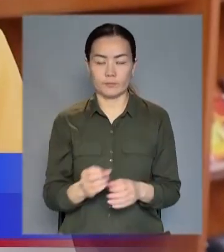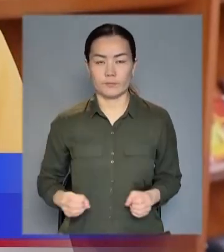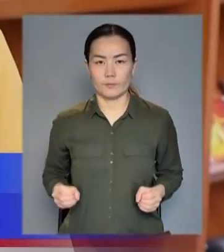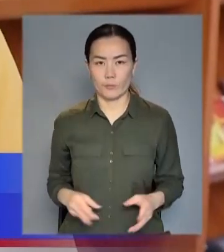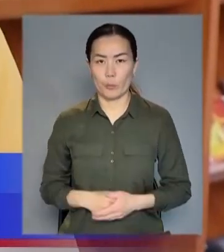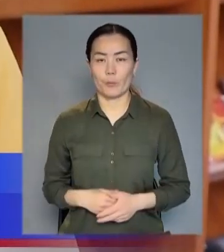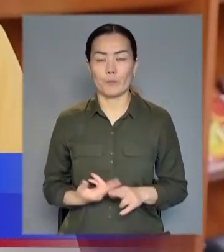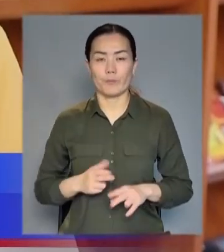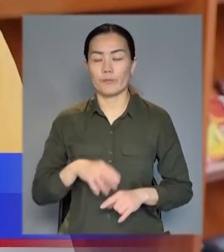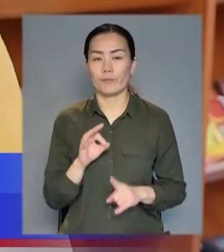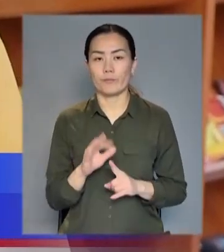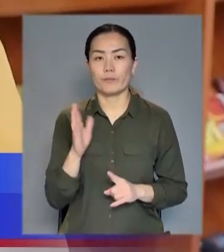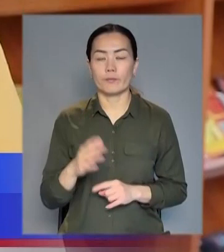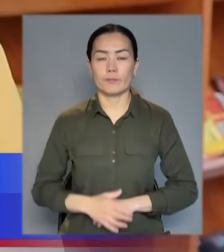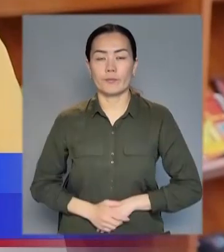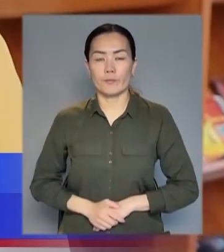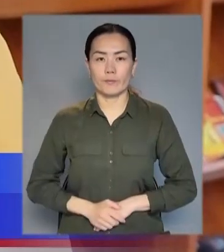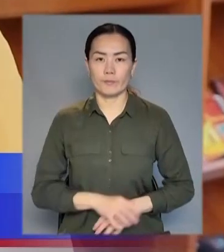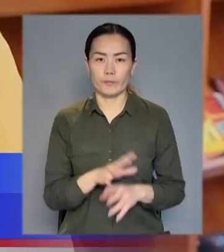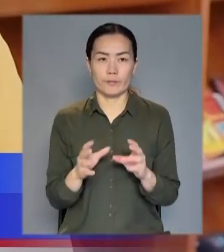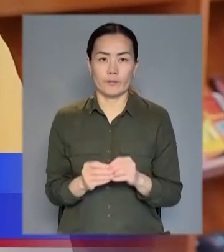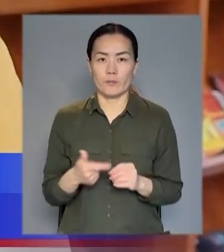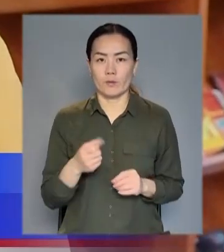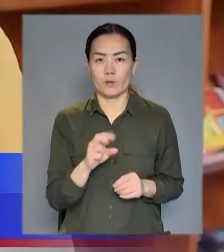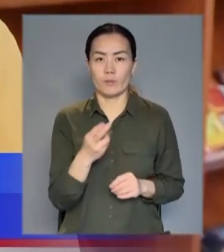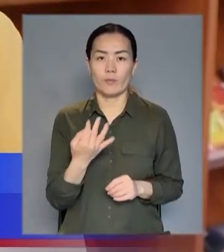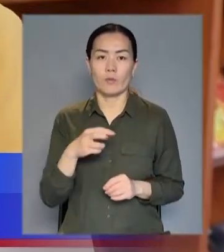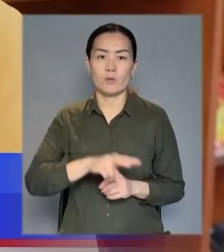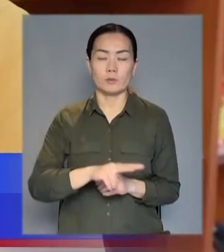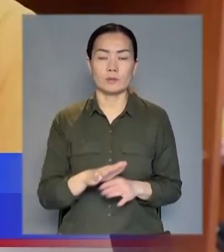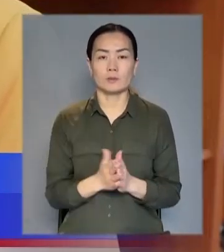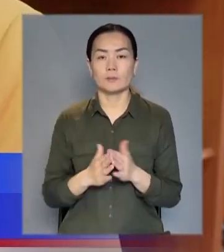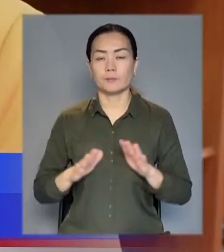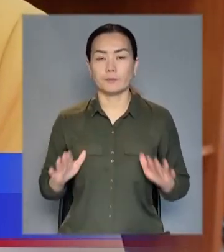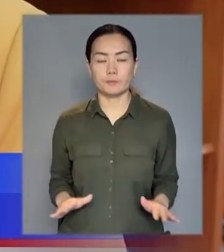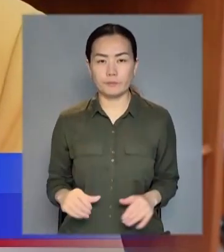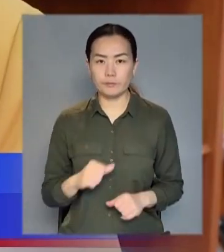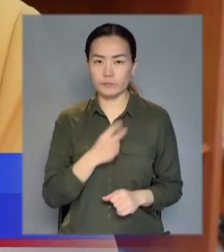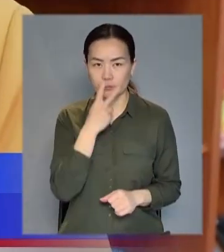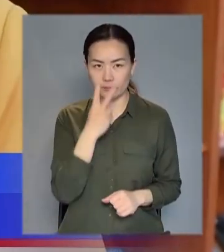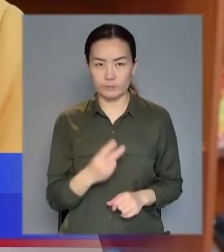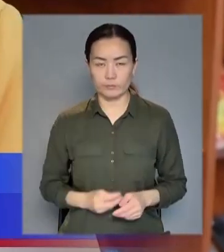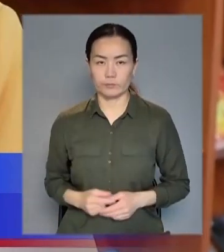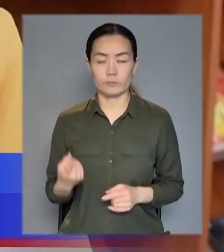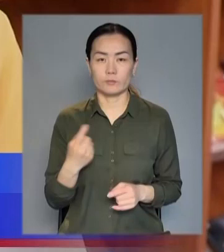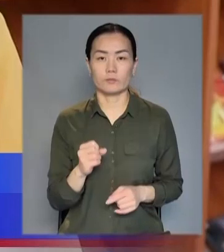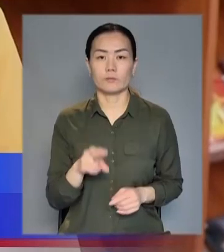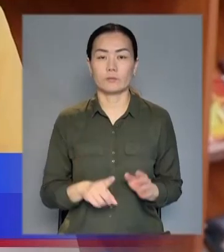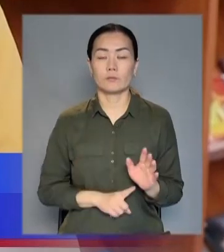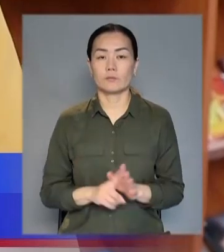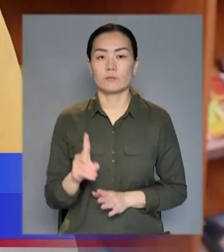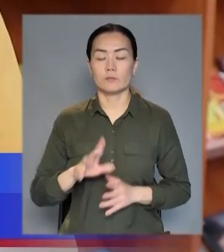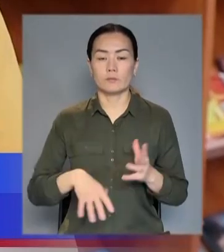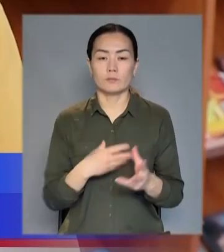көмектесу, осы мақсатта өтіп атқан шаралар. Жалпы Ғабдолсланов атындағы ғылыми әмбебап кітапханасы өздеріңіз көргендей 1 сәуірден